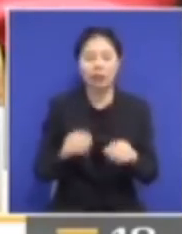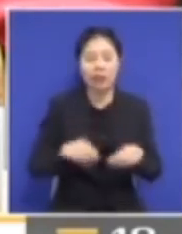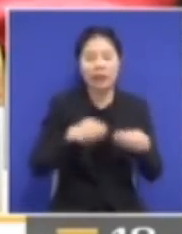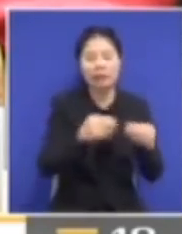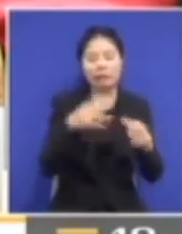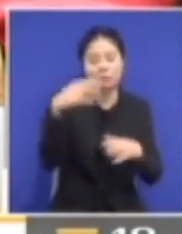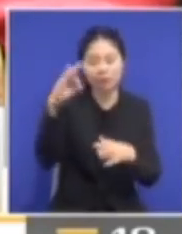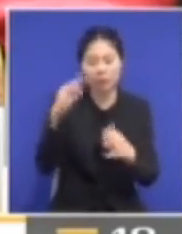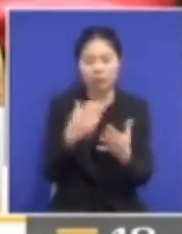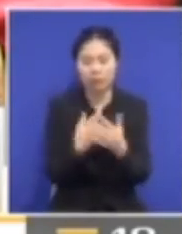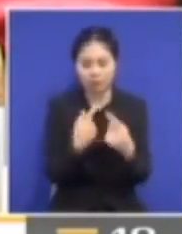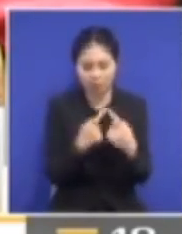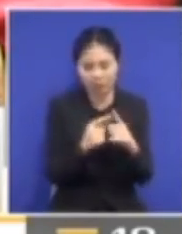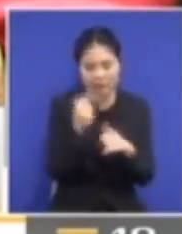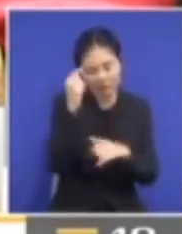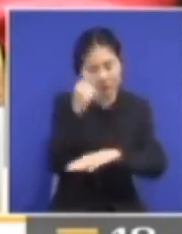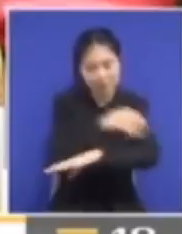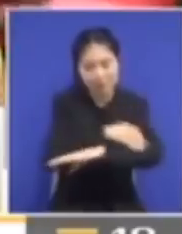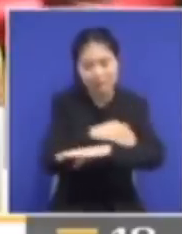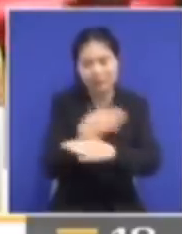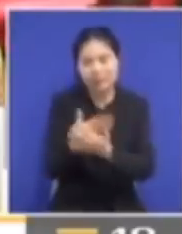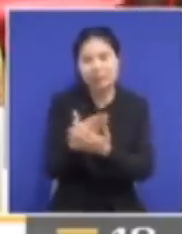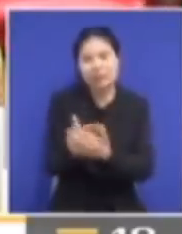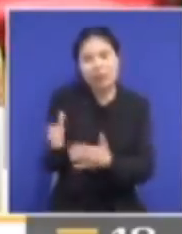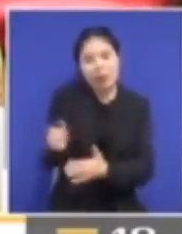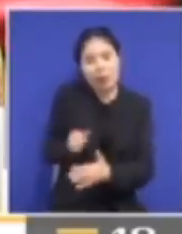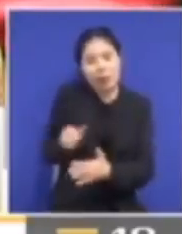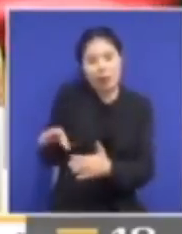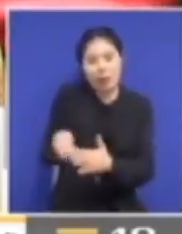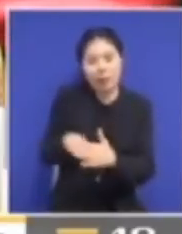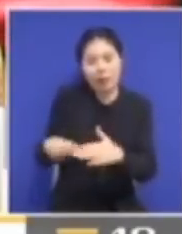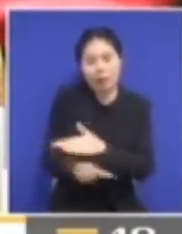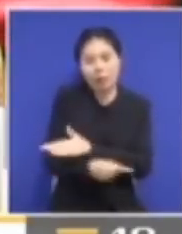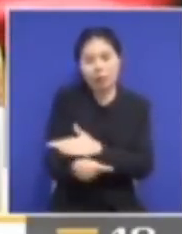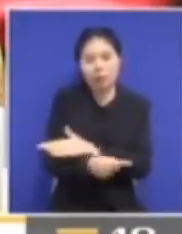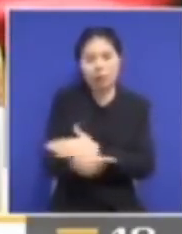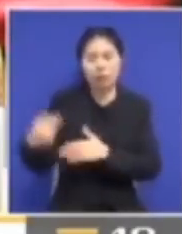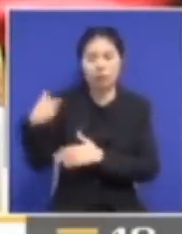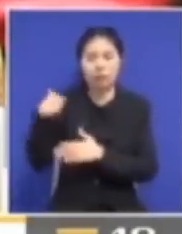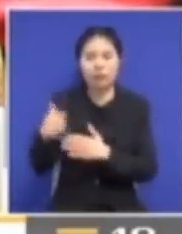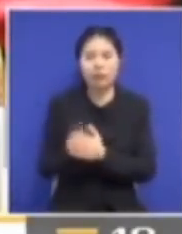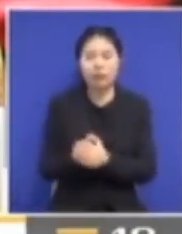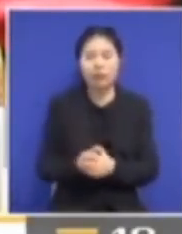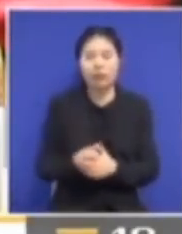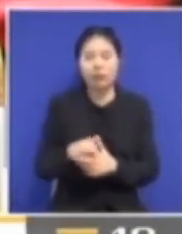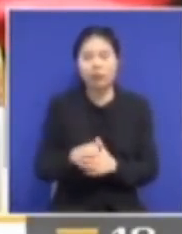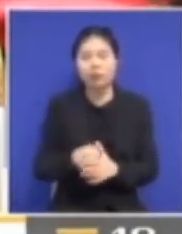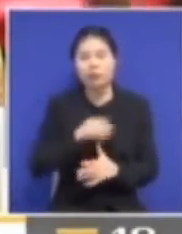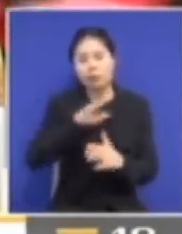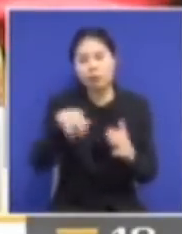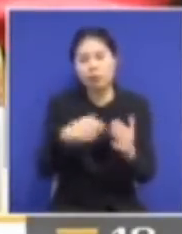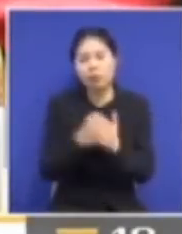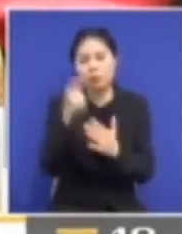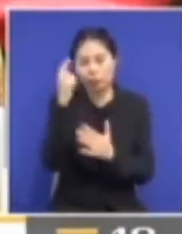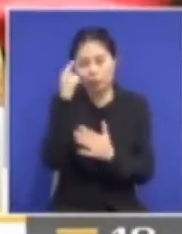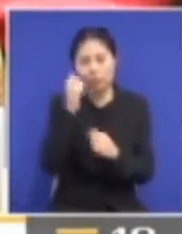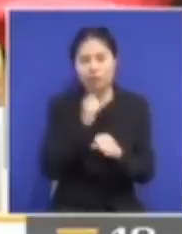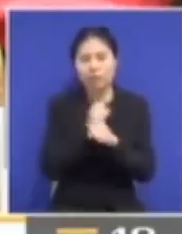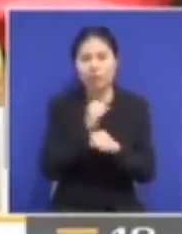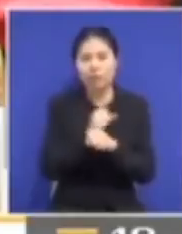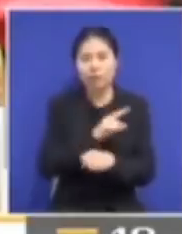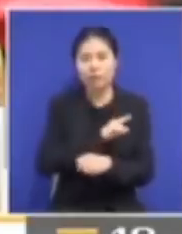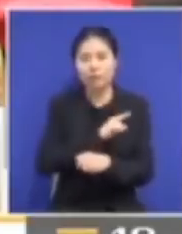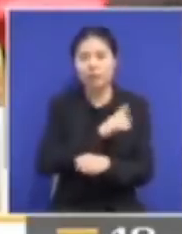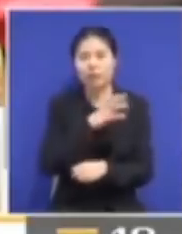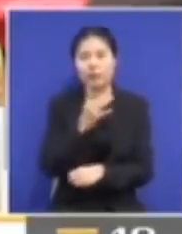นะครับการขุดลอกคูคลองขององค์การทหารศึกล่ะก็รู้อยู่องค์ทหารศึกมีหน้าที่อะไรไม่ได้มีห